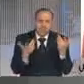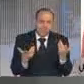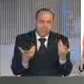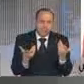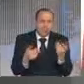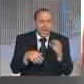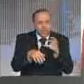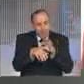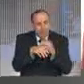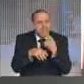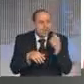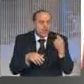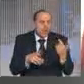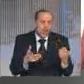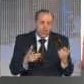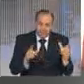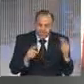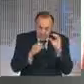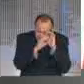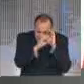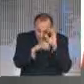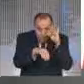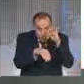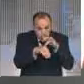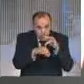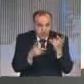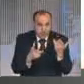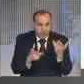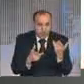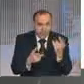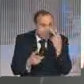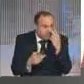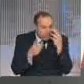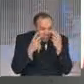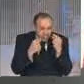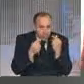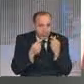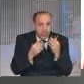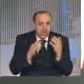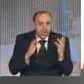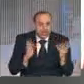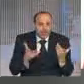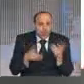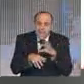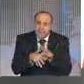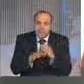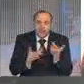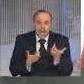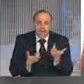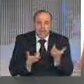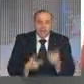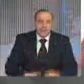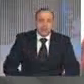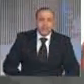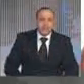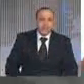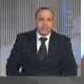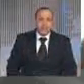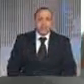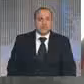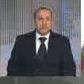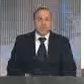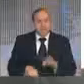ديابيتيك معناتها المرض تع السكر اللي يضر العينين يخلي العينين ما تشوفش بالقدا شنو هو باش يعمل هو شنو باش يعمل باش يزيد